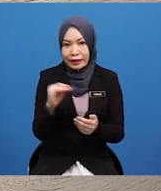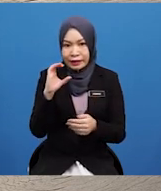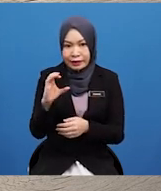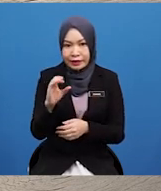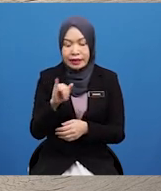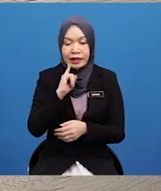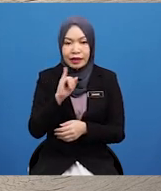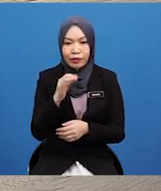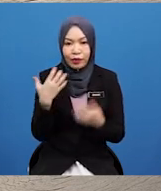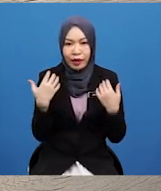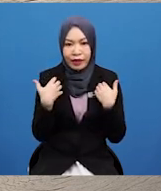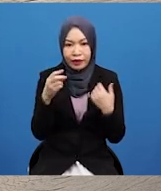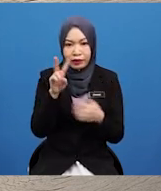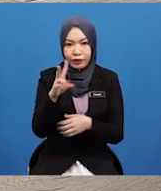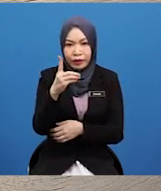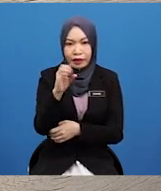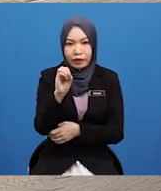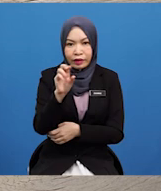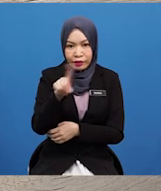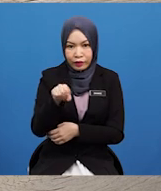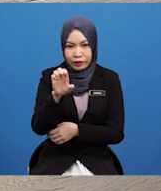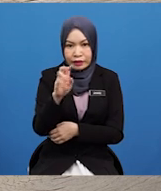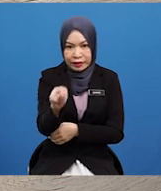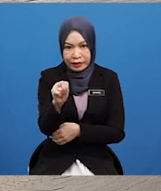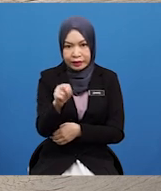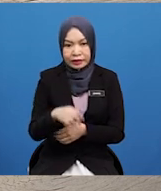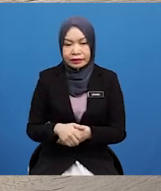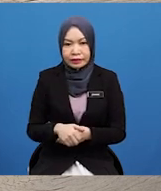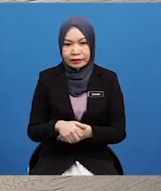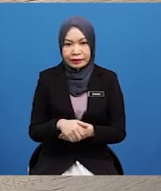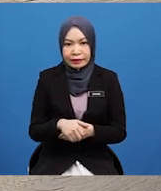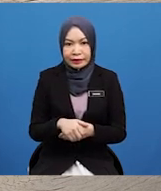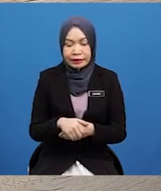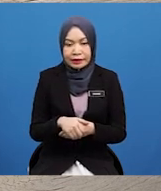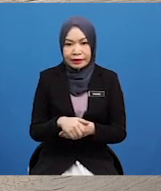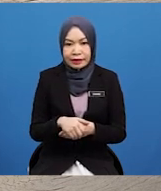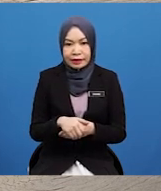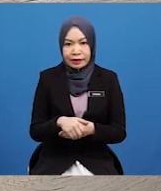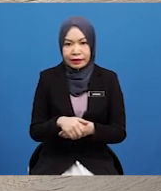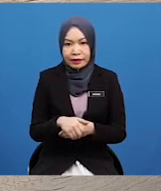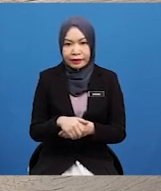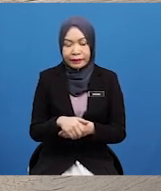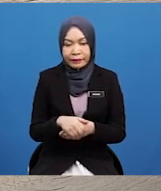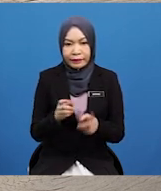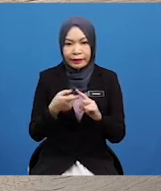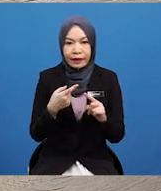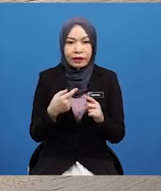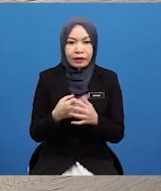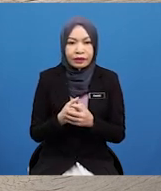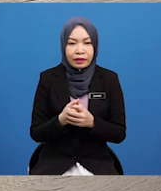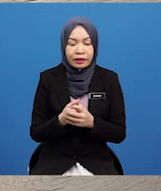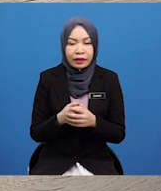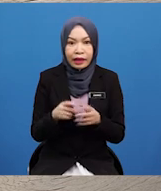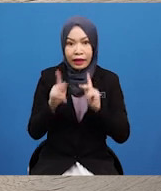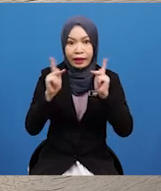dari Indonesia. Ayat ini betul kerana menggunakan kata bilangan tentu atau kardinal yang